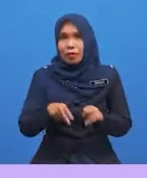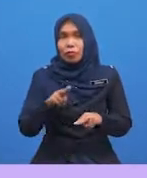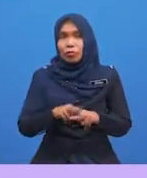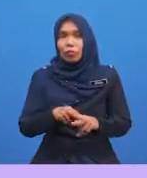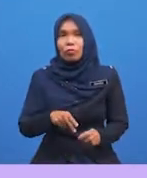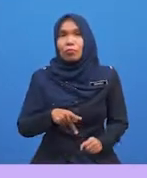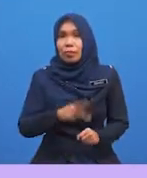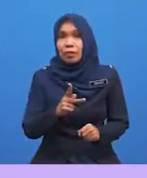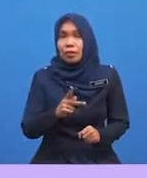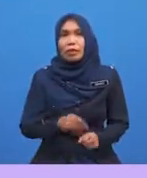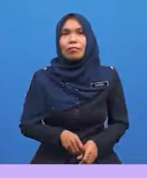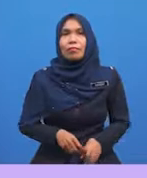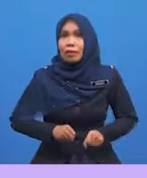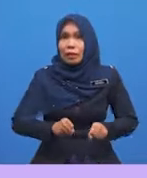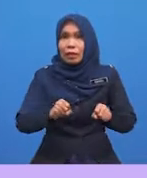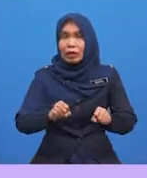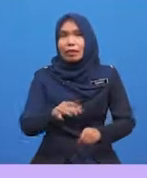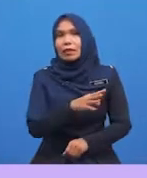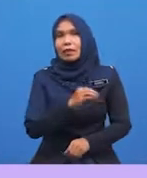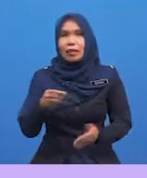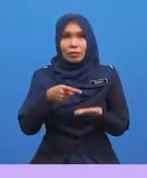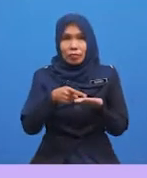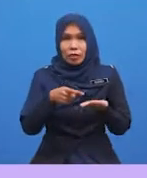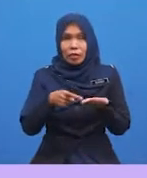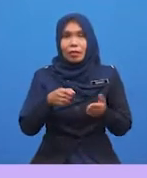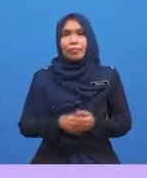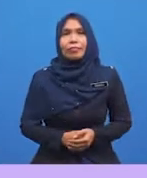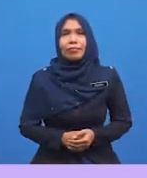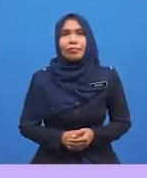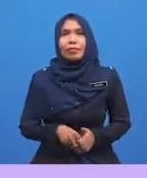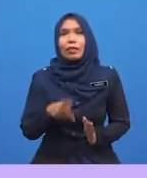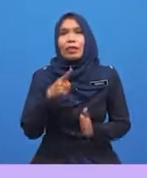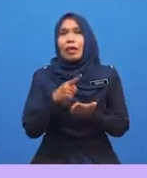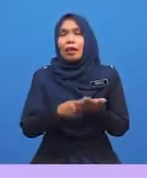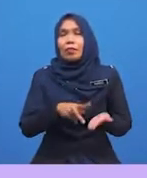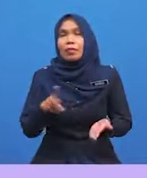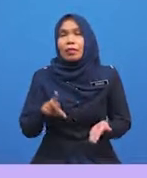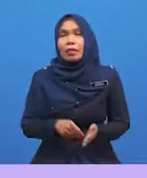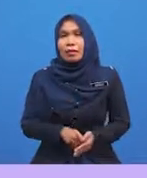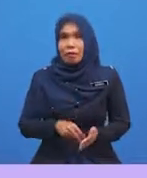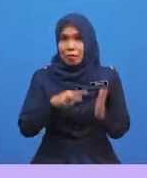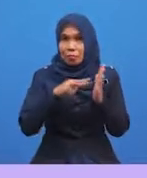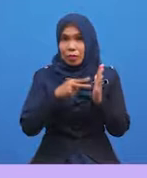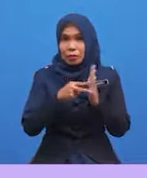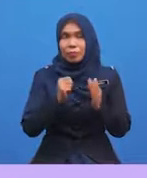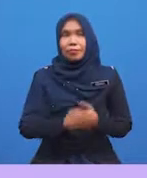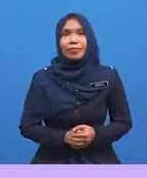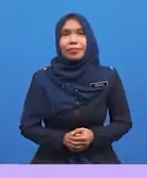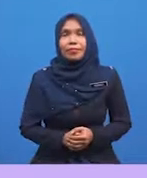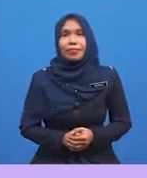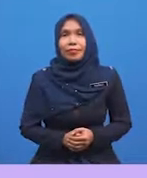jarang. Apakah yang dimaksudkan dengan kawasan yang berpenduduk padat, sederhana dan